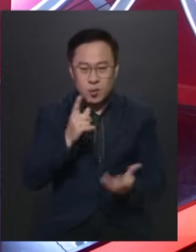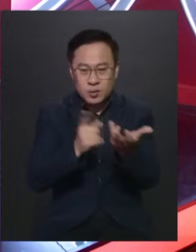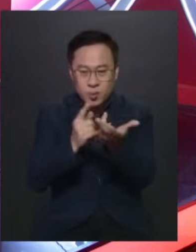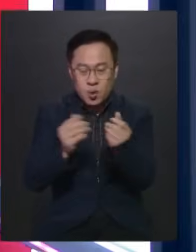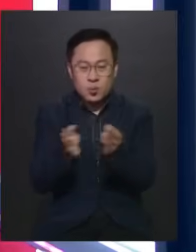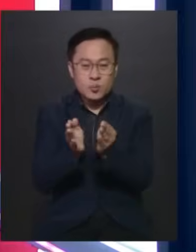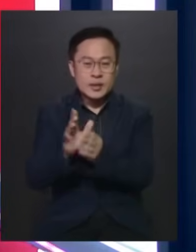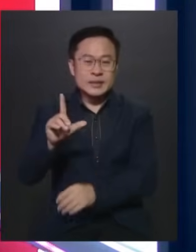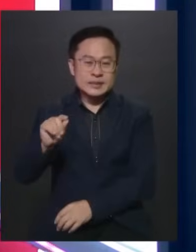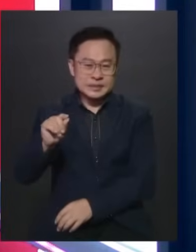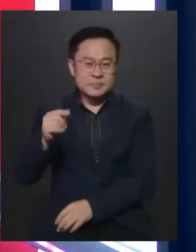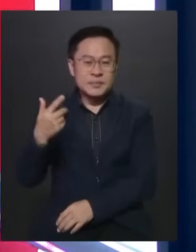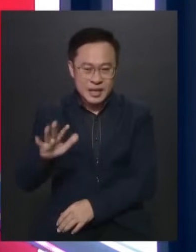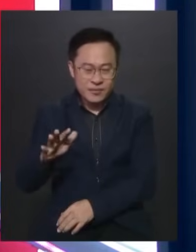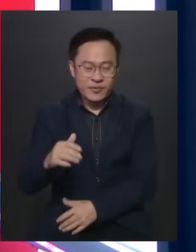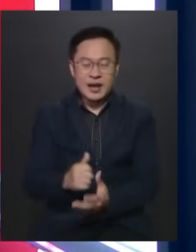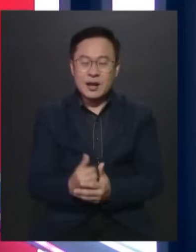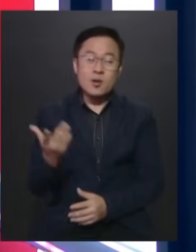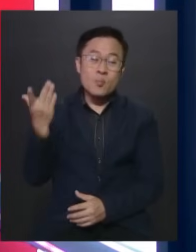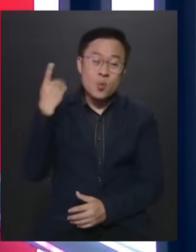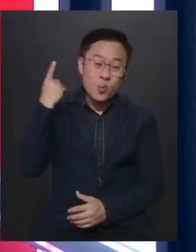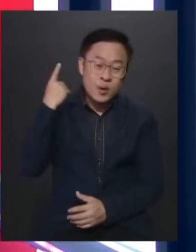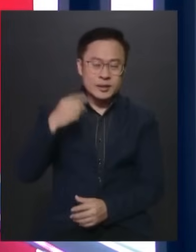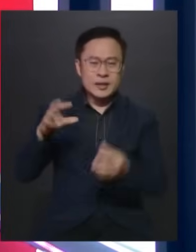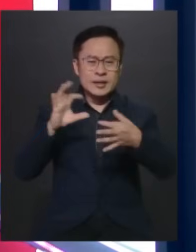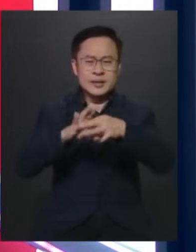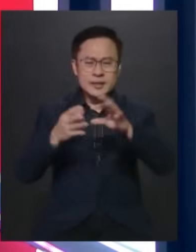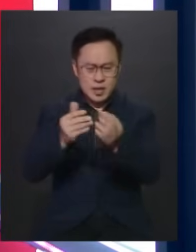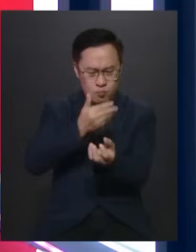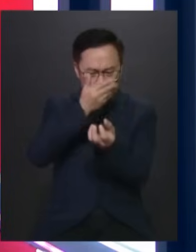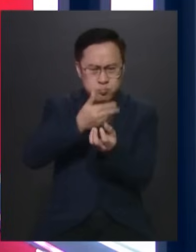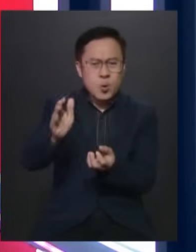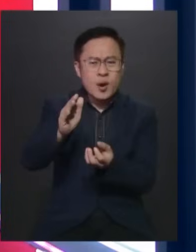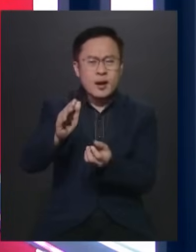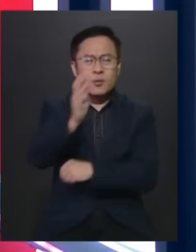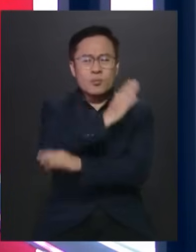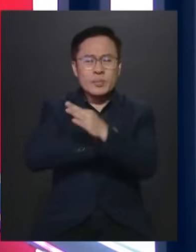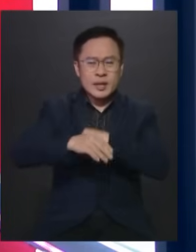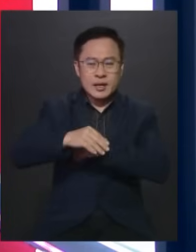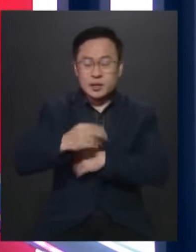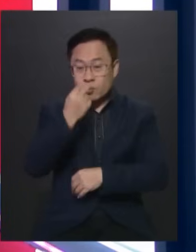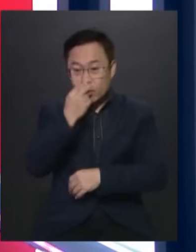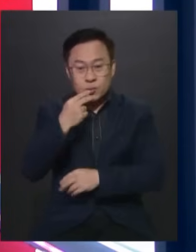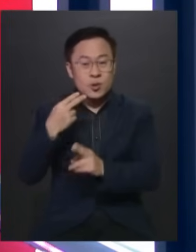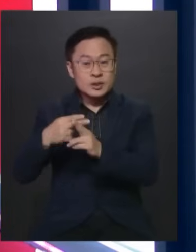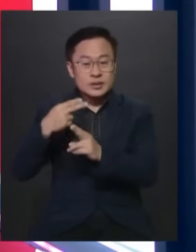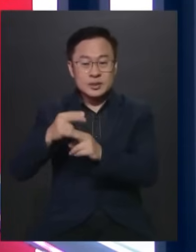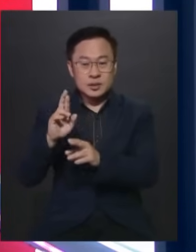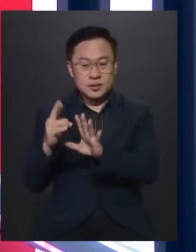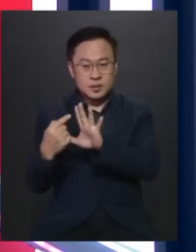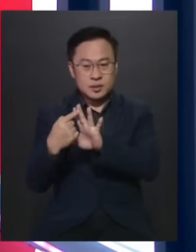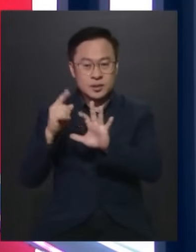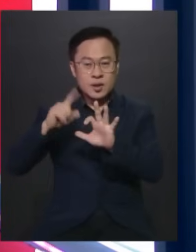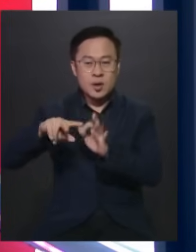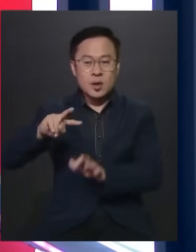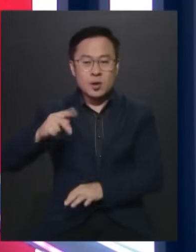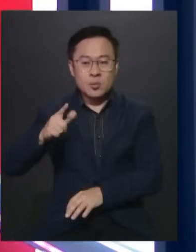แต่เริ่มที่เเทนนิกันก่อนครับเจ้ารุ่งรุ่งโรจนไทยนิยมยังคงยอดเยี่ยมนะครับอัดนักกีฬาเจ้าภาพแล้วก็คว้าเหรียญทองไป